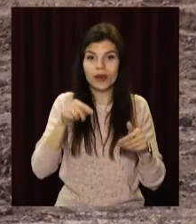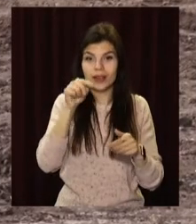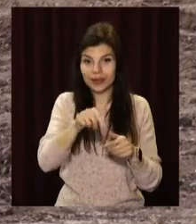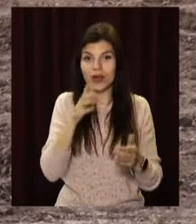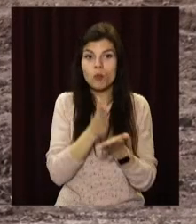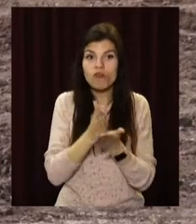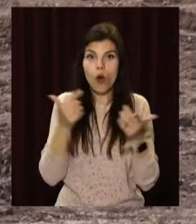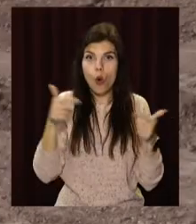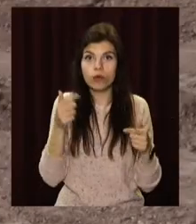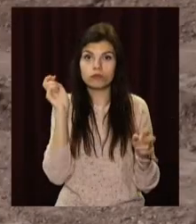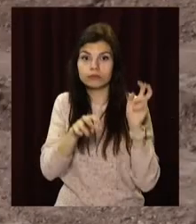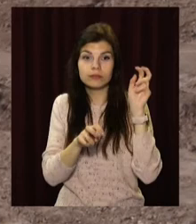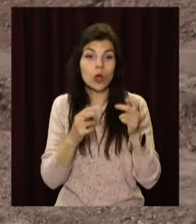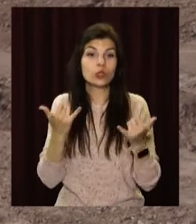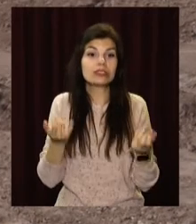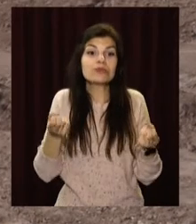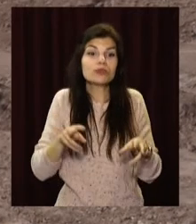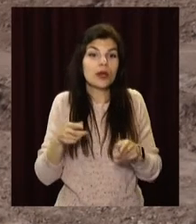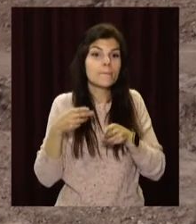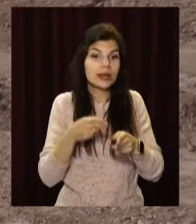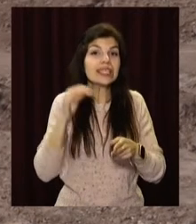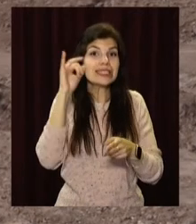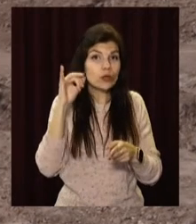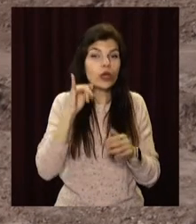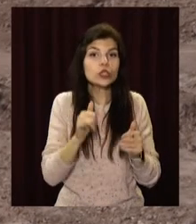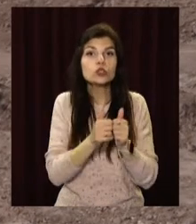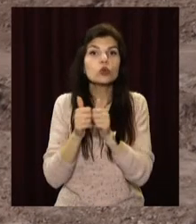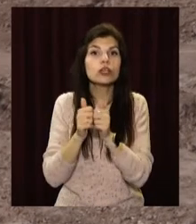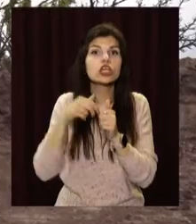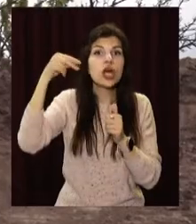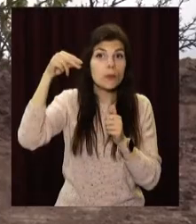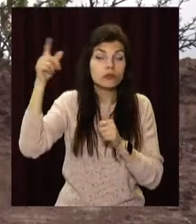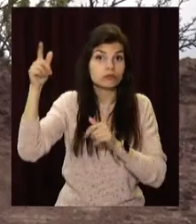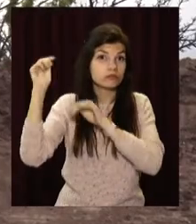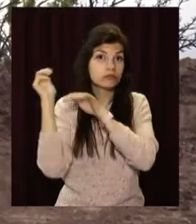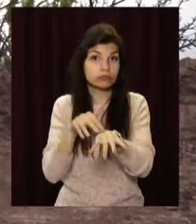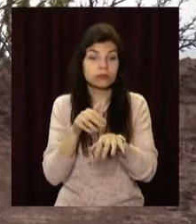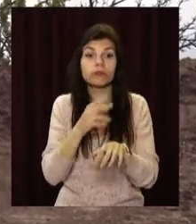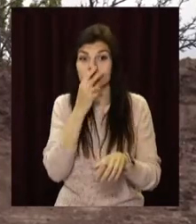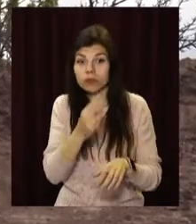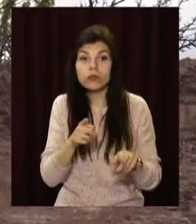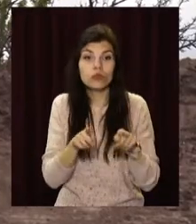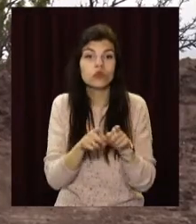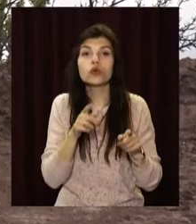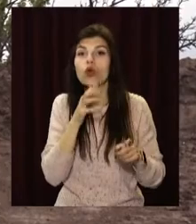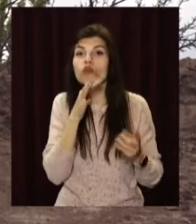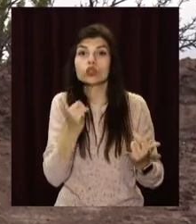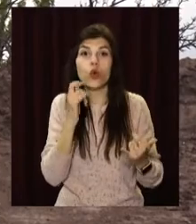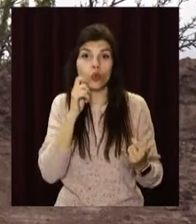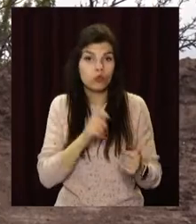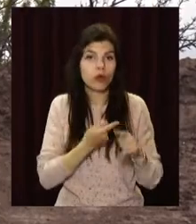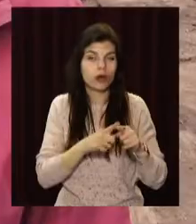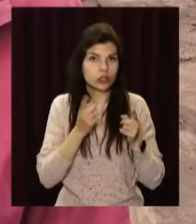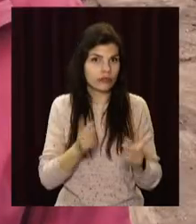майданчику бувають гості. Ось сьогодні спеціально приїхали історики із сусіднього Запоріжжя. Кажуть, такі експедиції у сучасній Україні